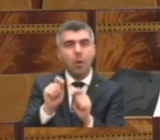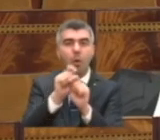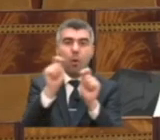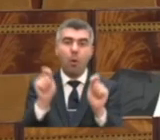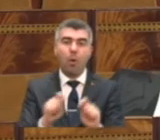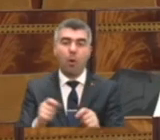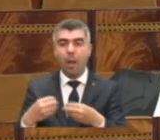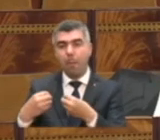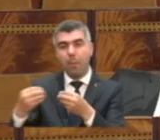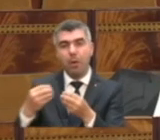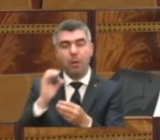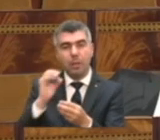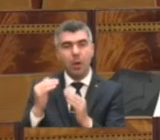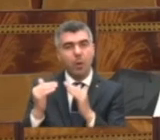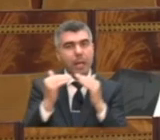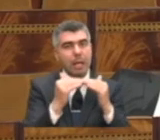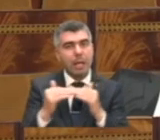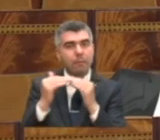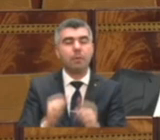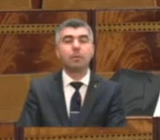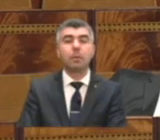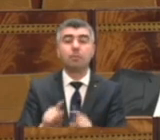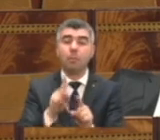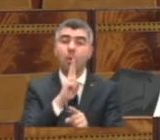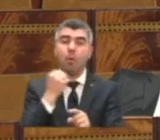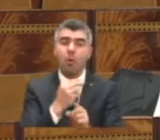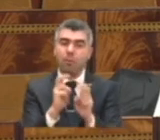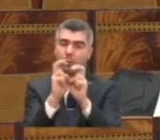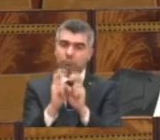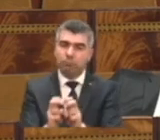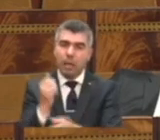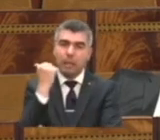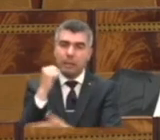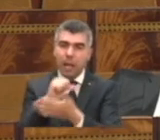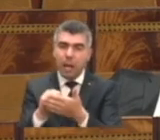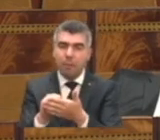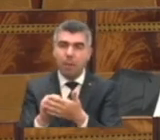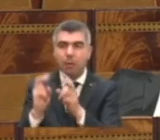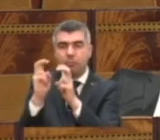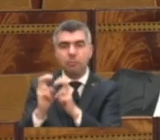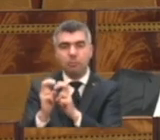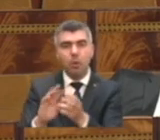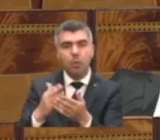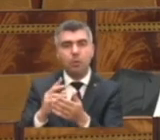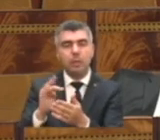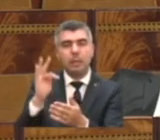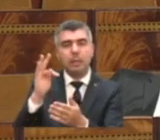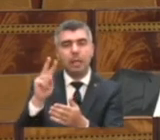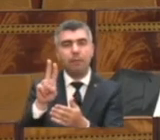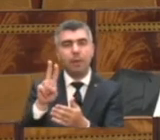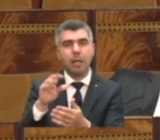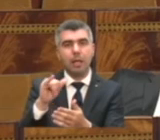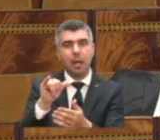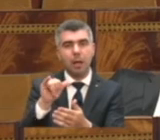الأسعار والمنافسة من أجل تسقيف الأسعار. يمكن للحكومة تخفض الضريبة على الاستهلاك وعلى القيمة المضافة اللي هي التيفيا، لكن